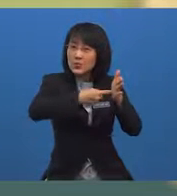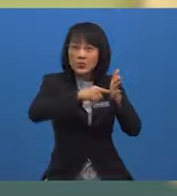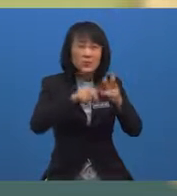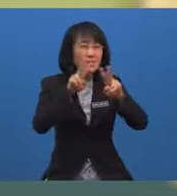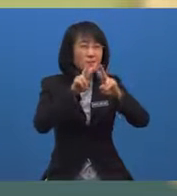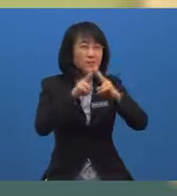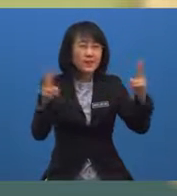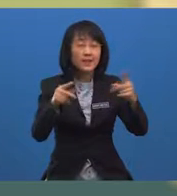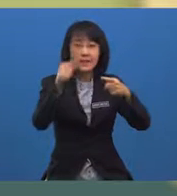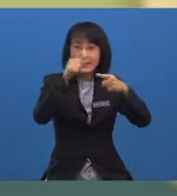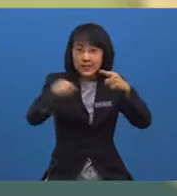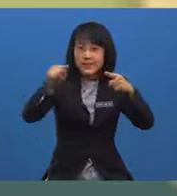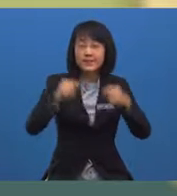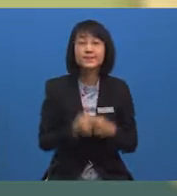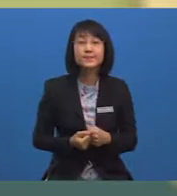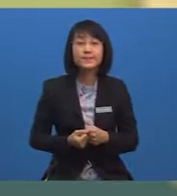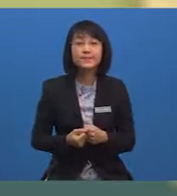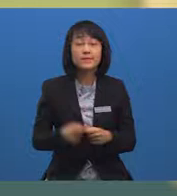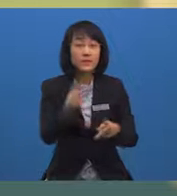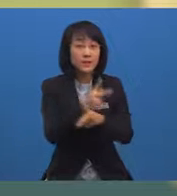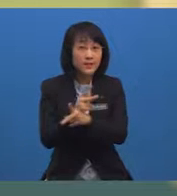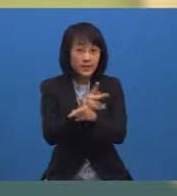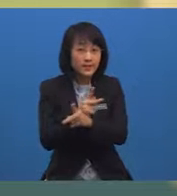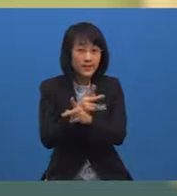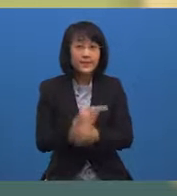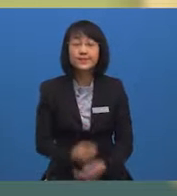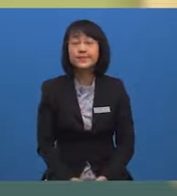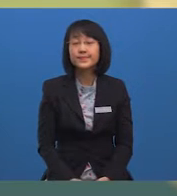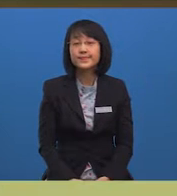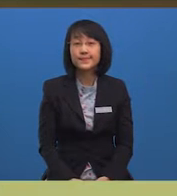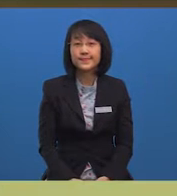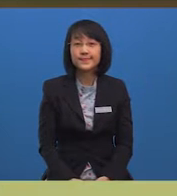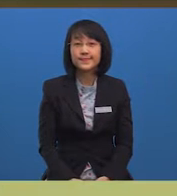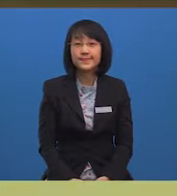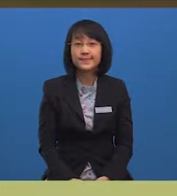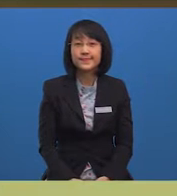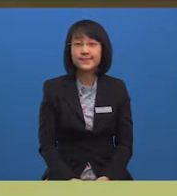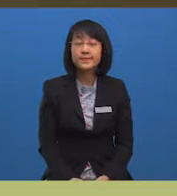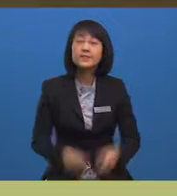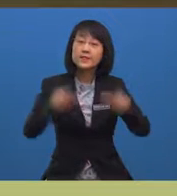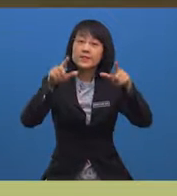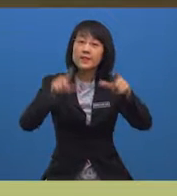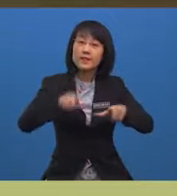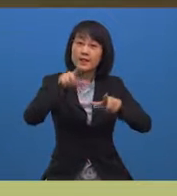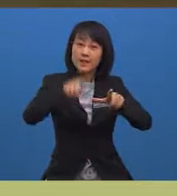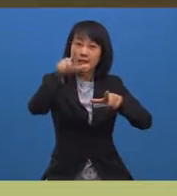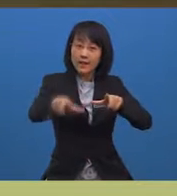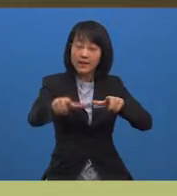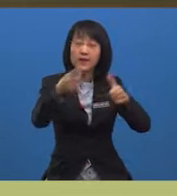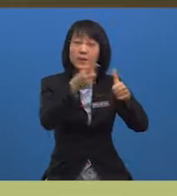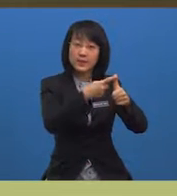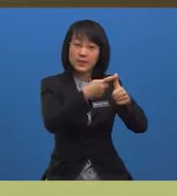Hati-hati semasa mengendalikannya. Langkah pertama, letakkan objek di atas